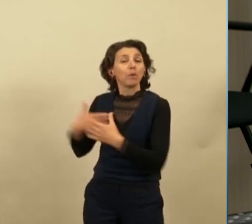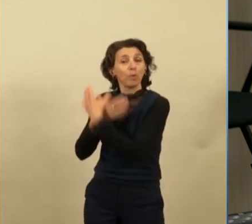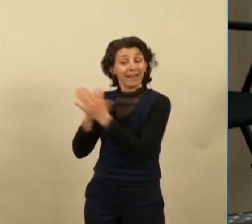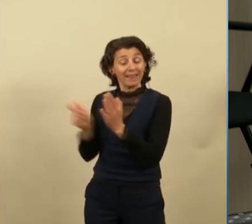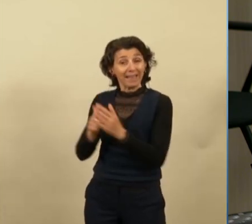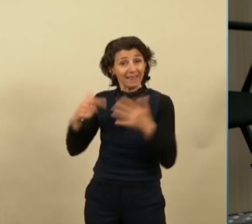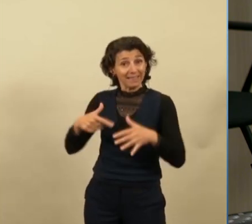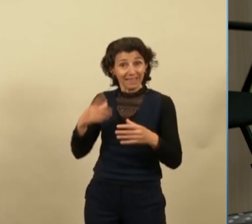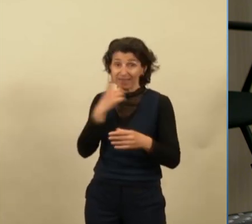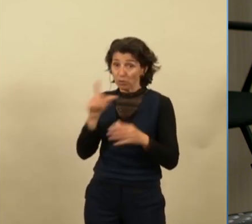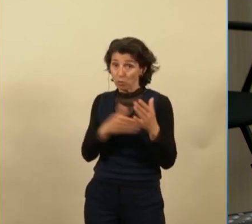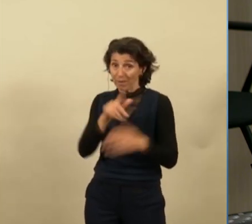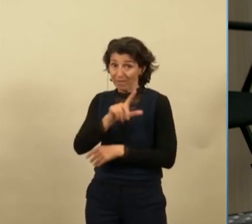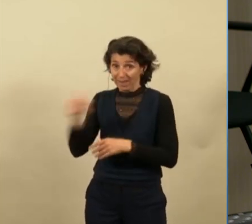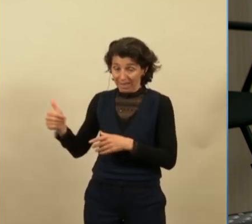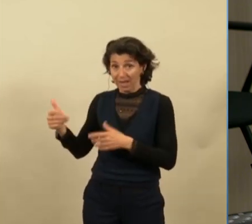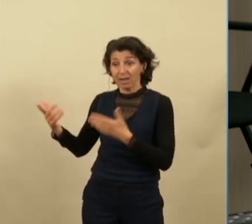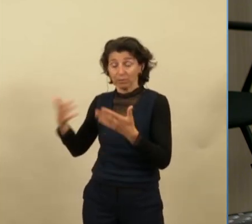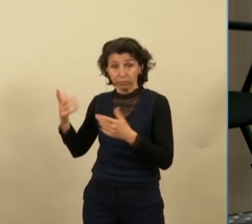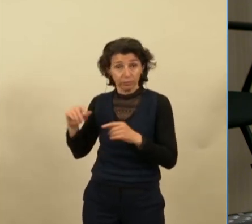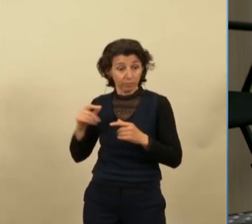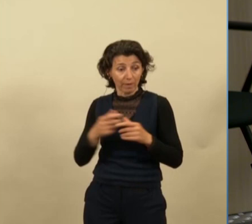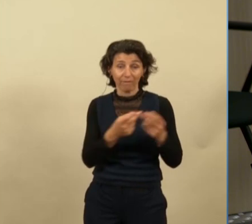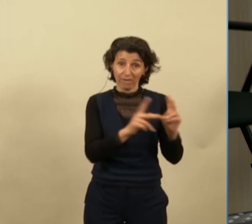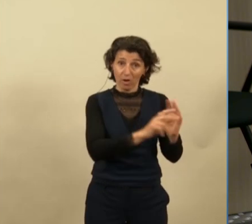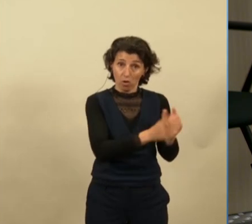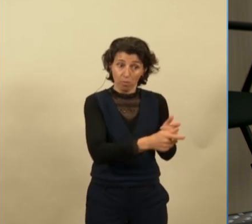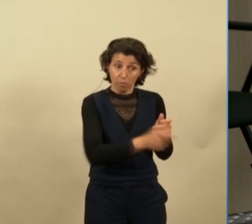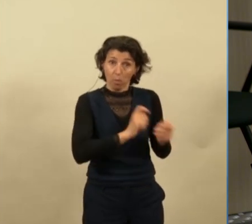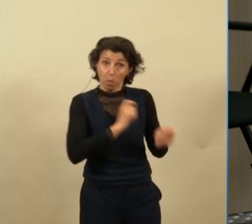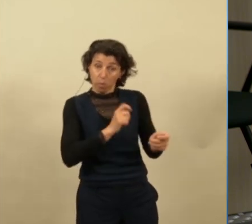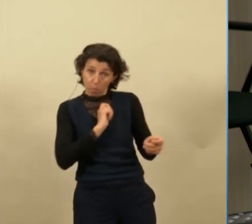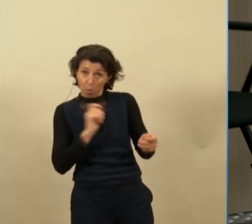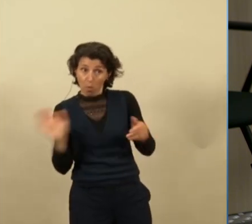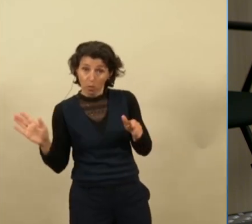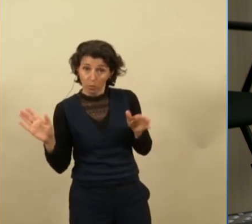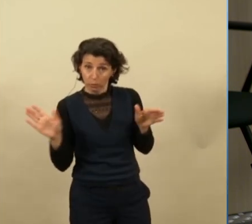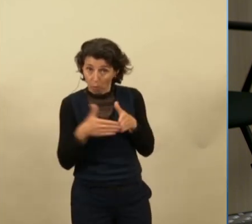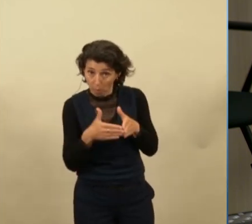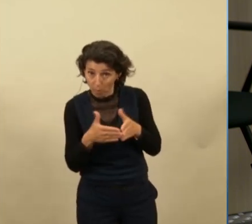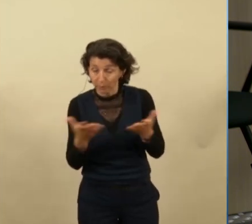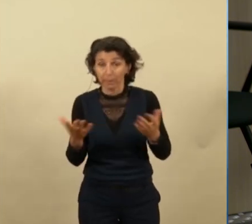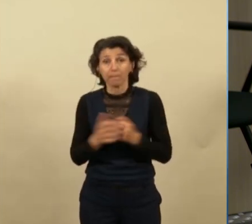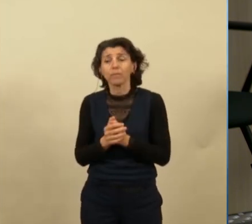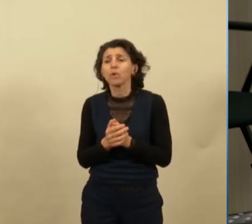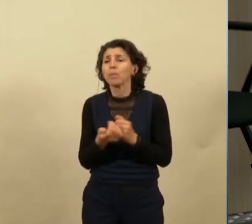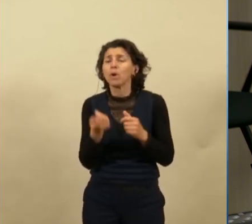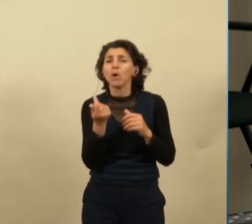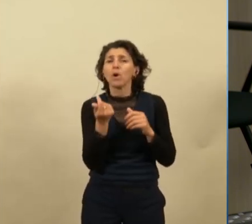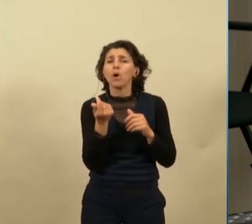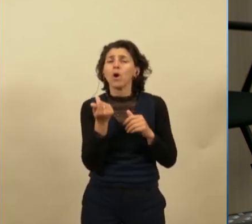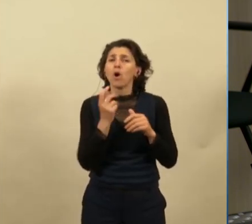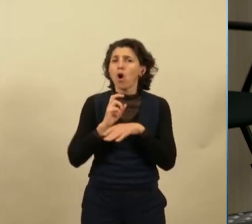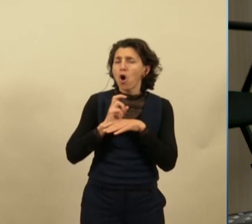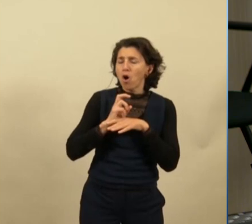pour demander le remboursement par la Ville de Grenoble des échéances des empreintes transférées par la Ville